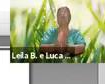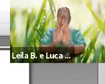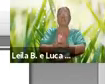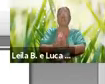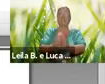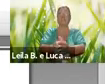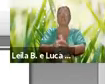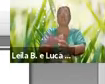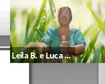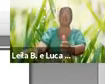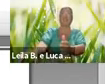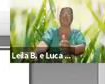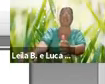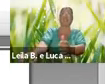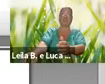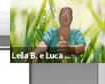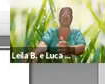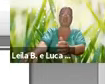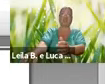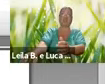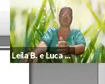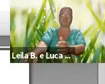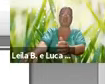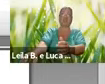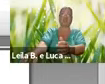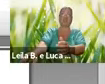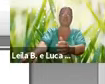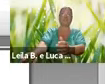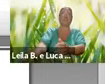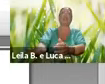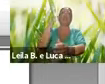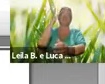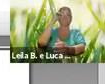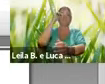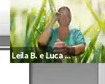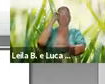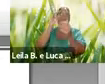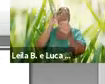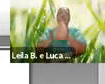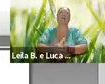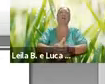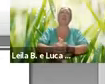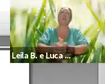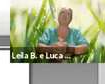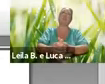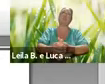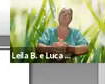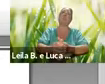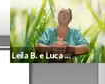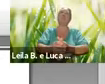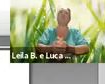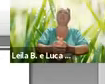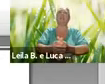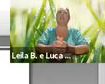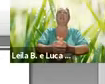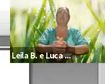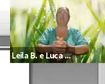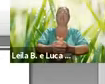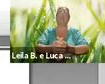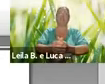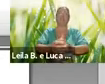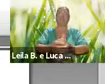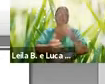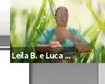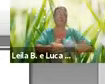ciò? Vedrete cosa c'entra tutto ciò. Okay? Allora, mancavano solo 2 minuti alle